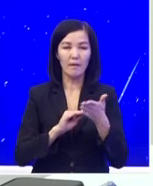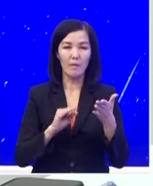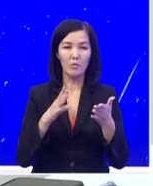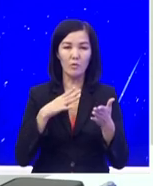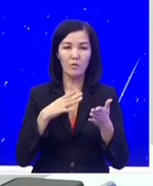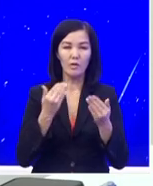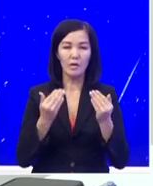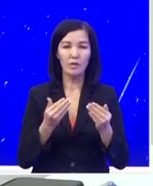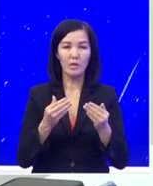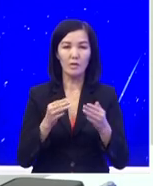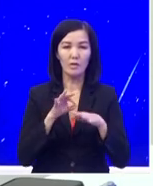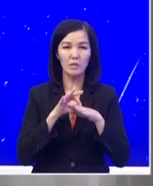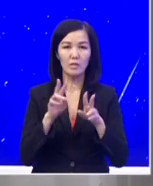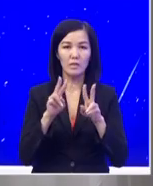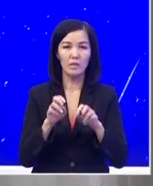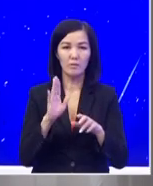кезде тиісті жұмыстар жүргізілуде.